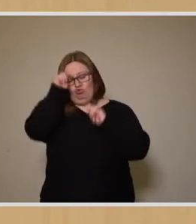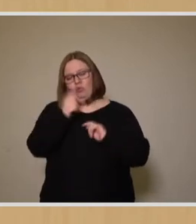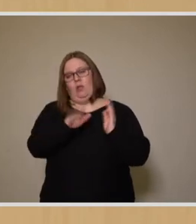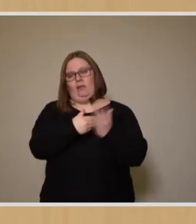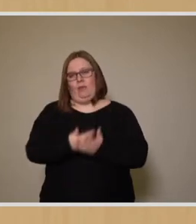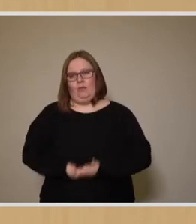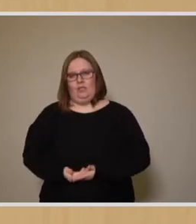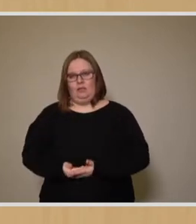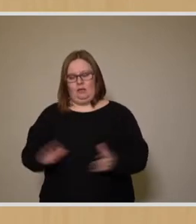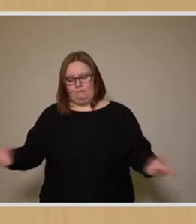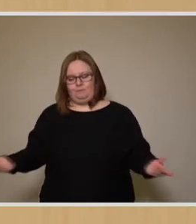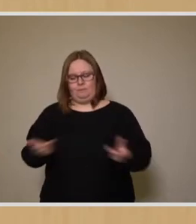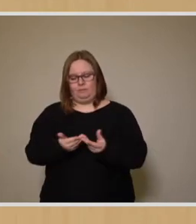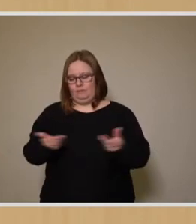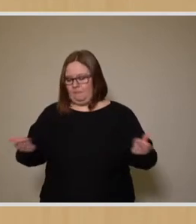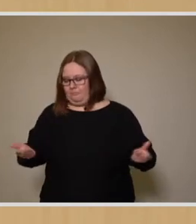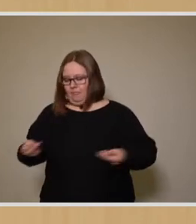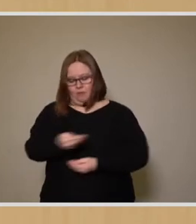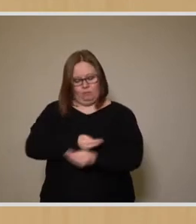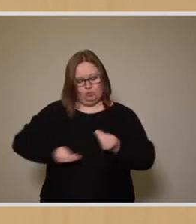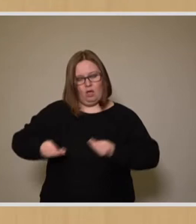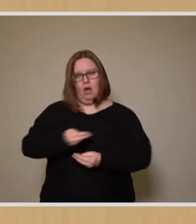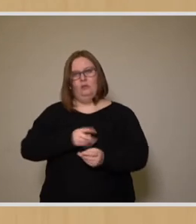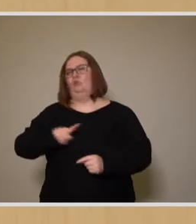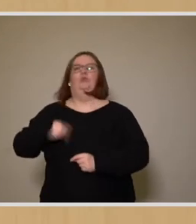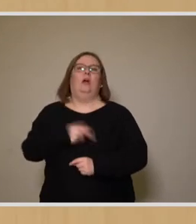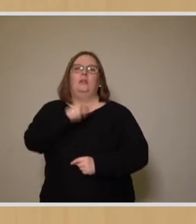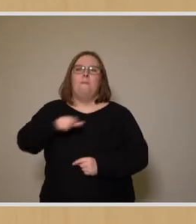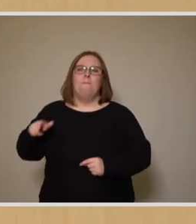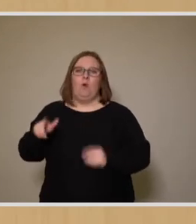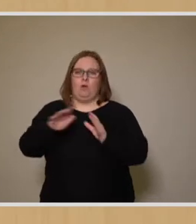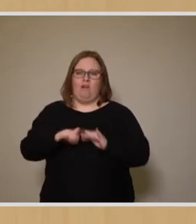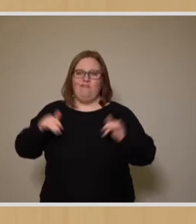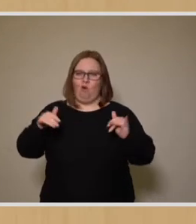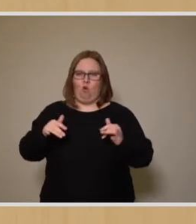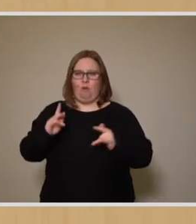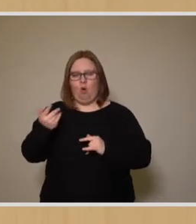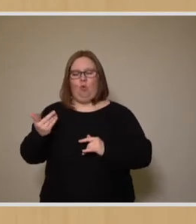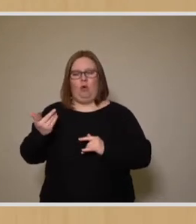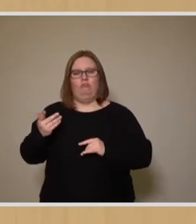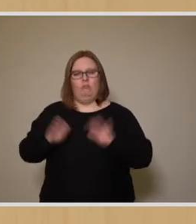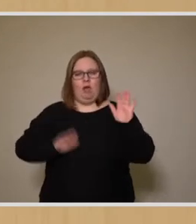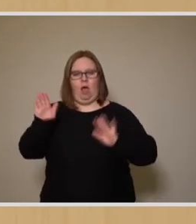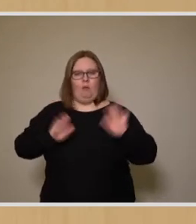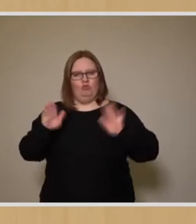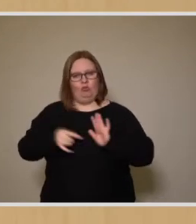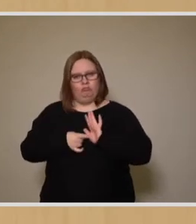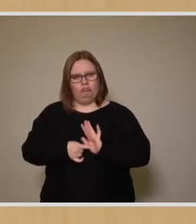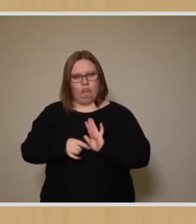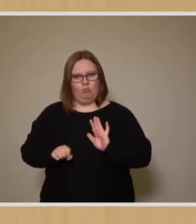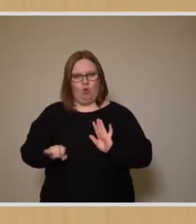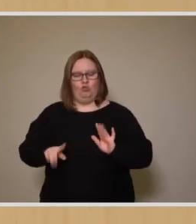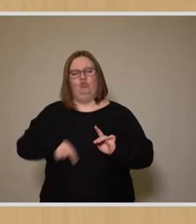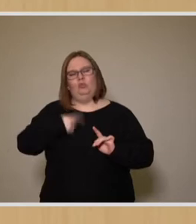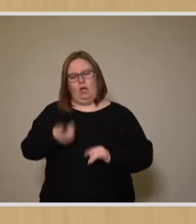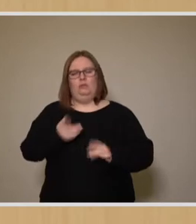Studienergebnisse, die wir haben, nochmal bespricht. Dann wird auch das BürgerInnenforum sein Abstimmungsergebnis schon präsentiert haben und